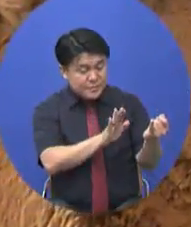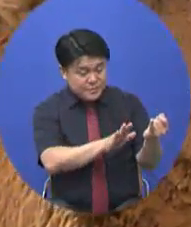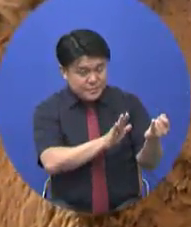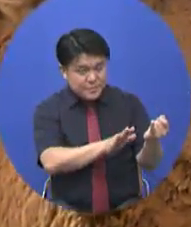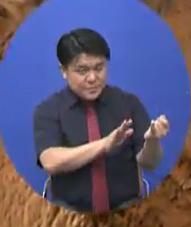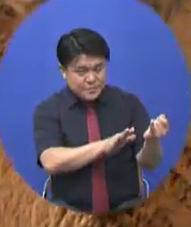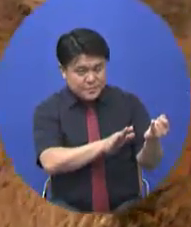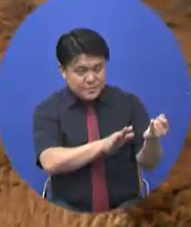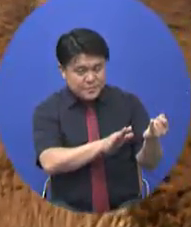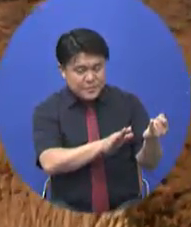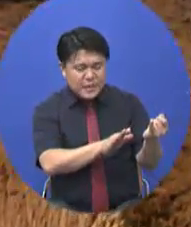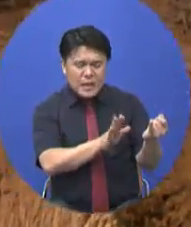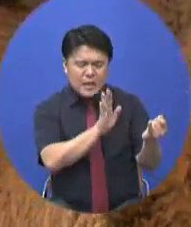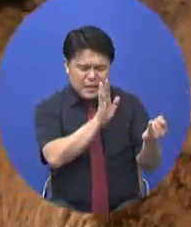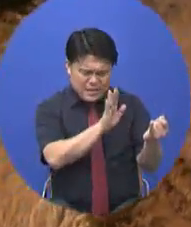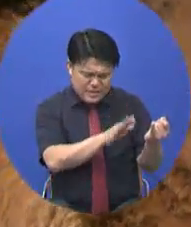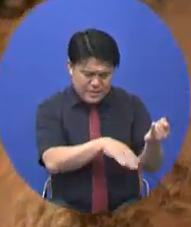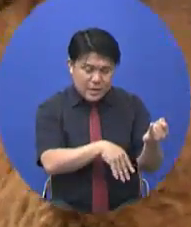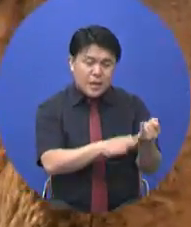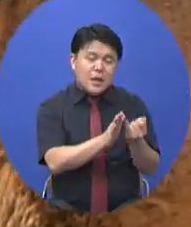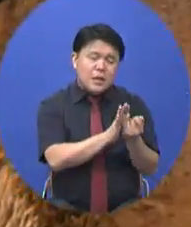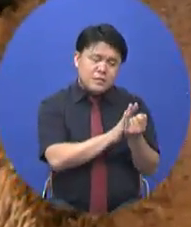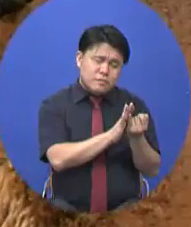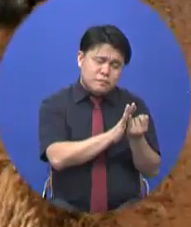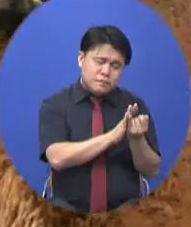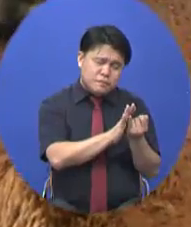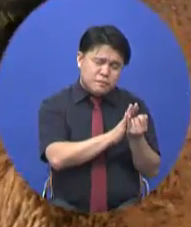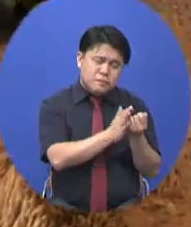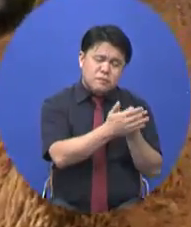우지 마라